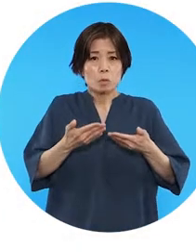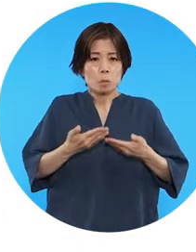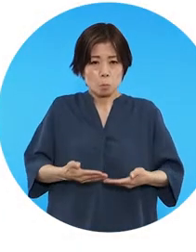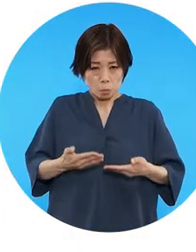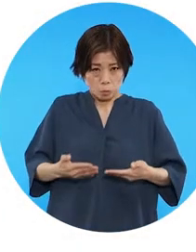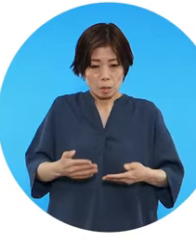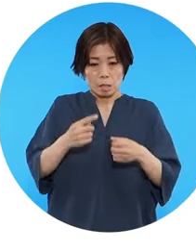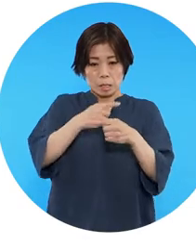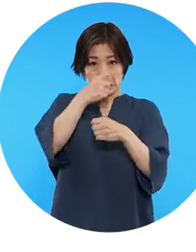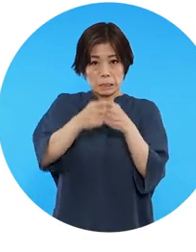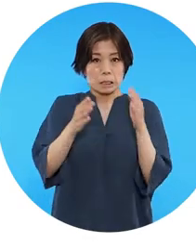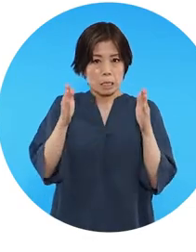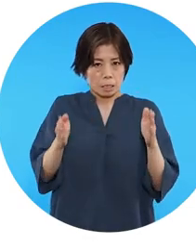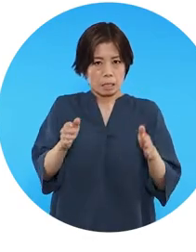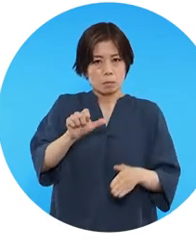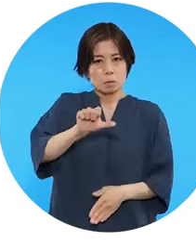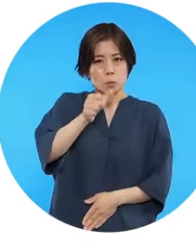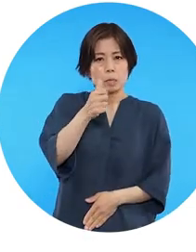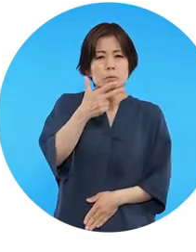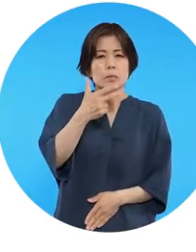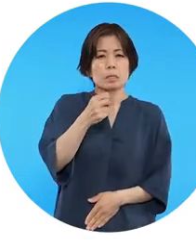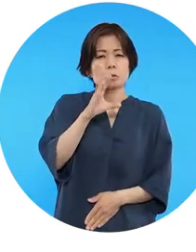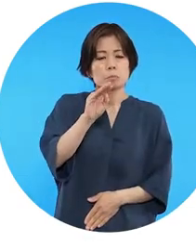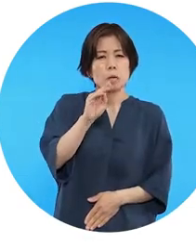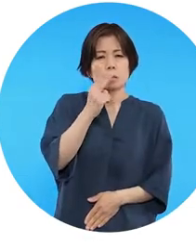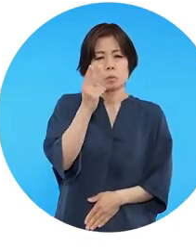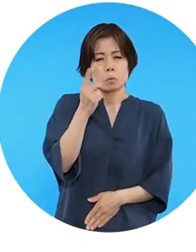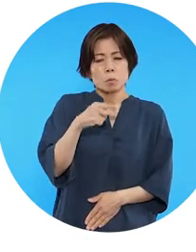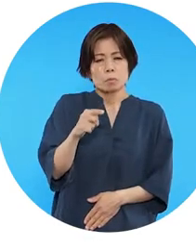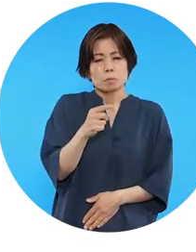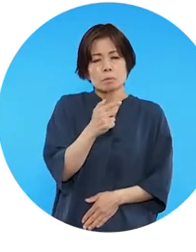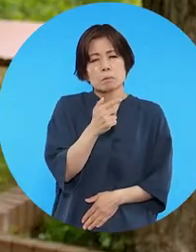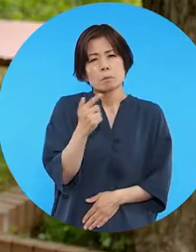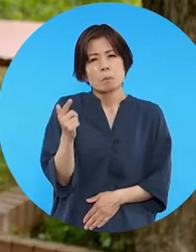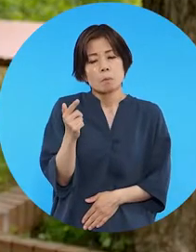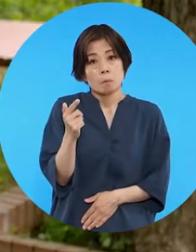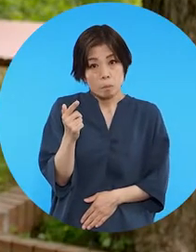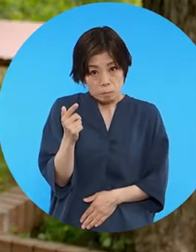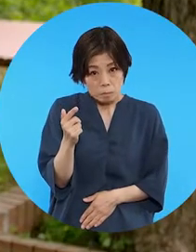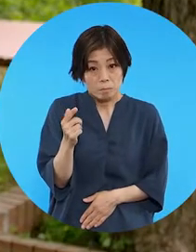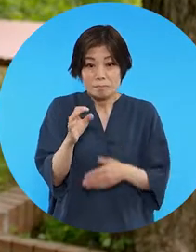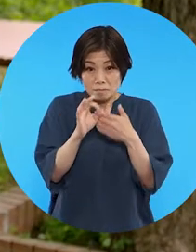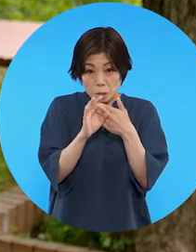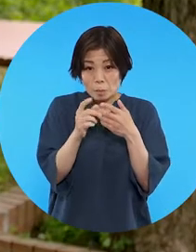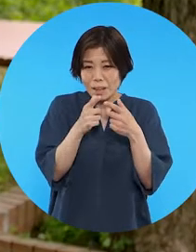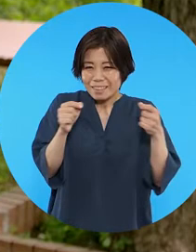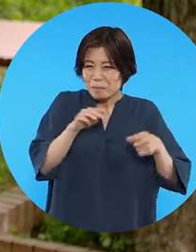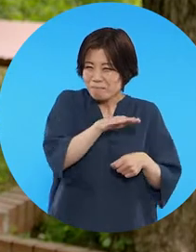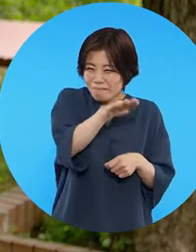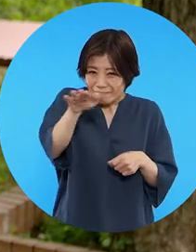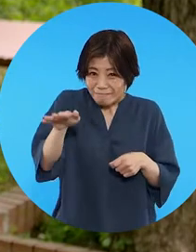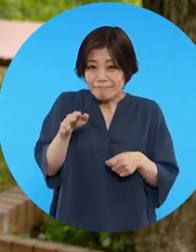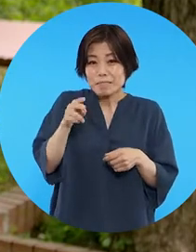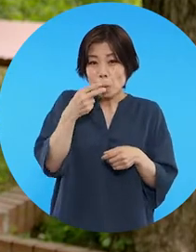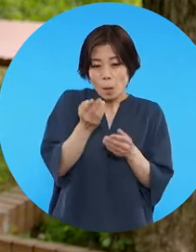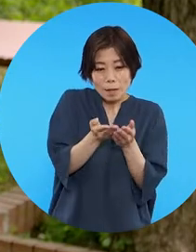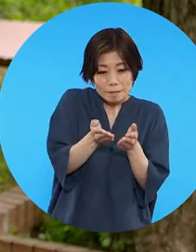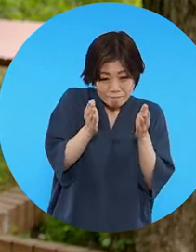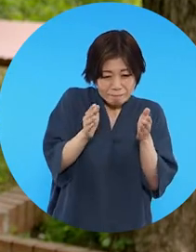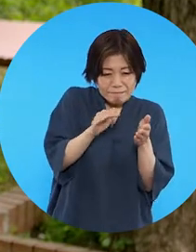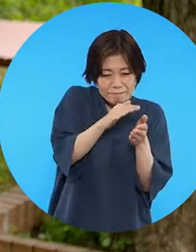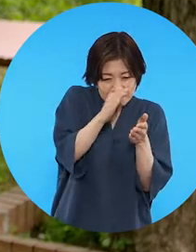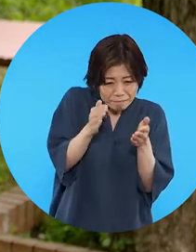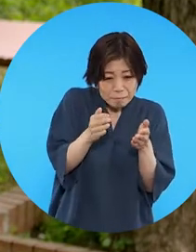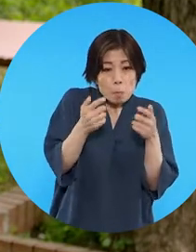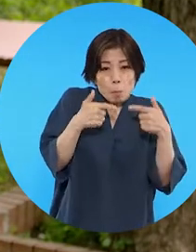日本の食品ロスの量は年間570万トン。 だいたいこのお茶碗一杯分を日本人